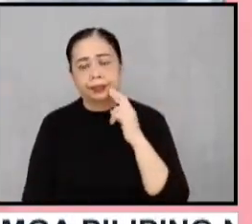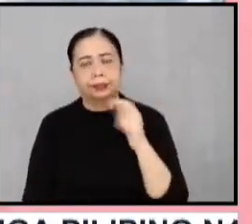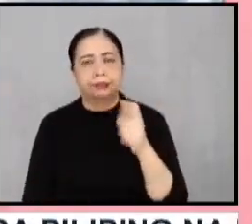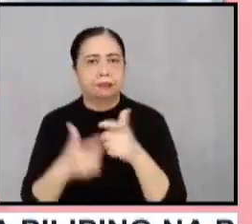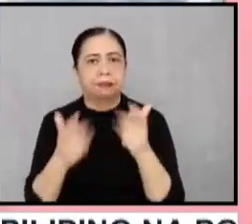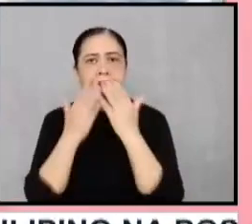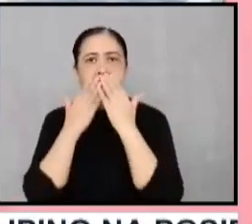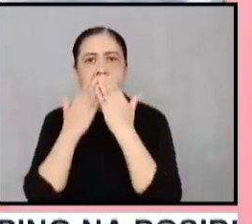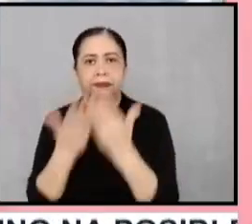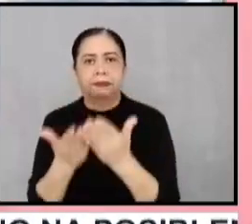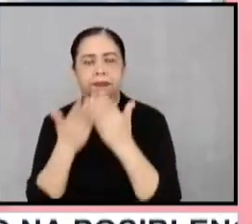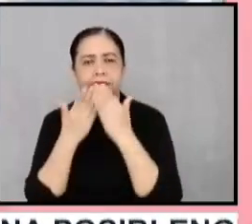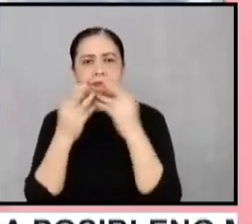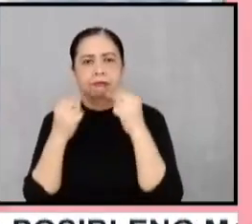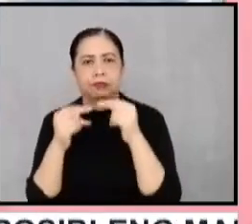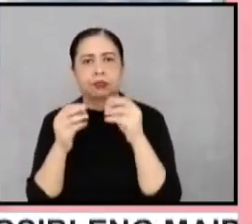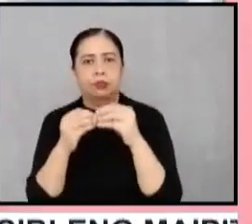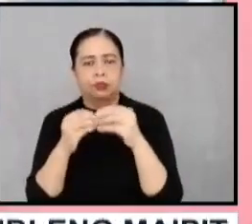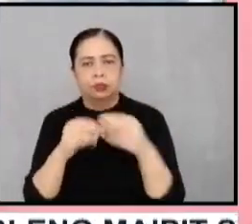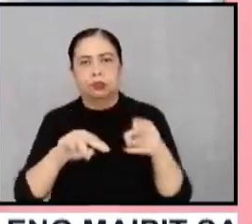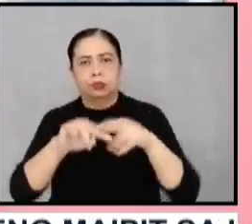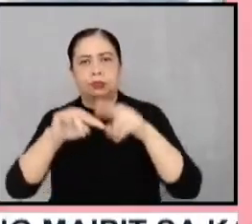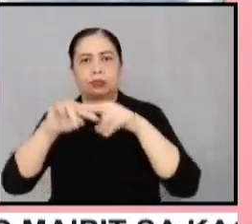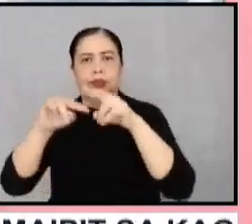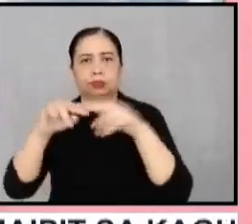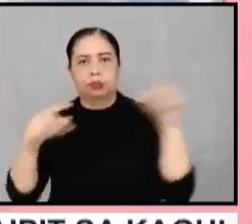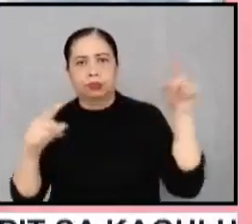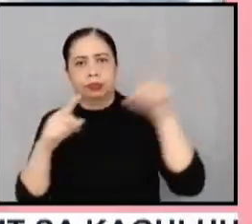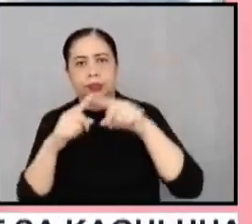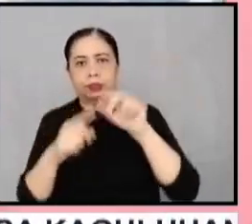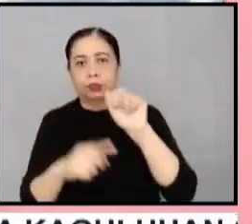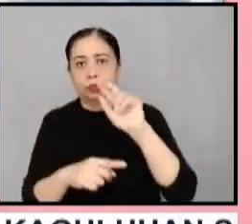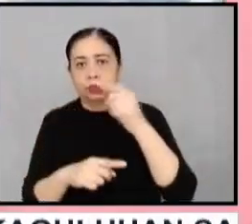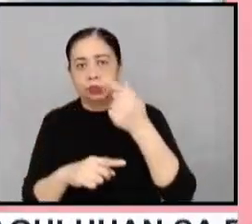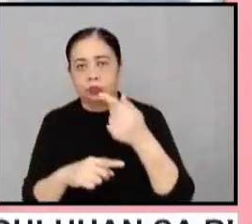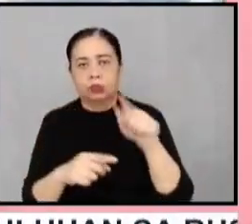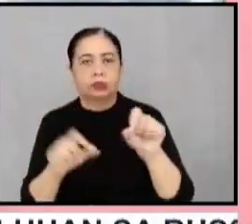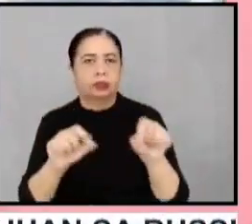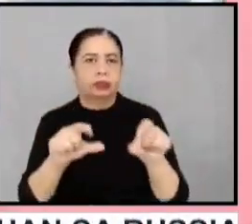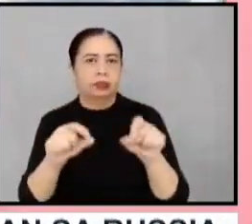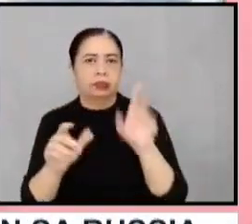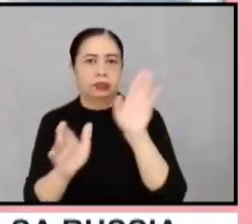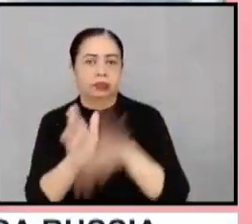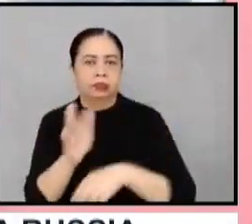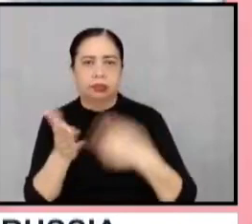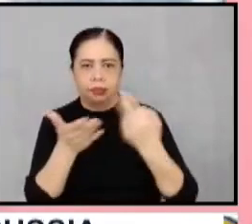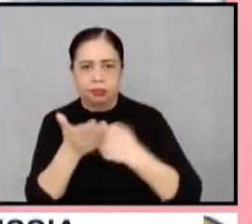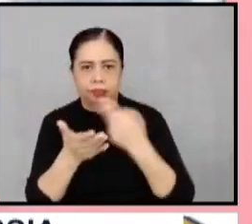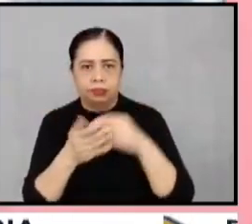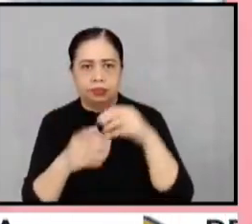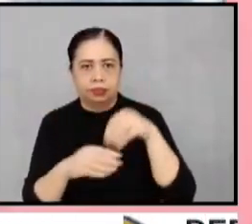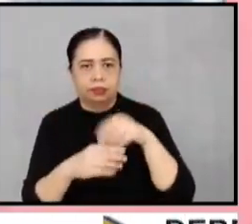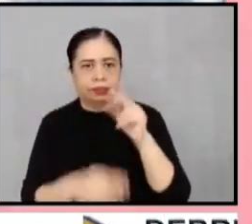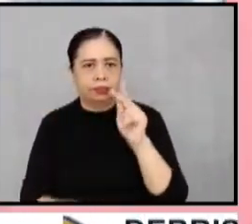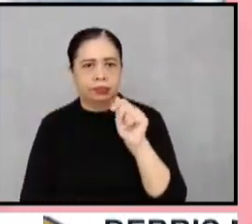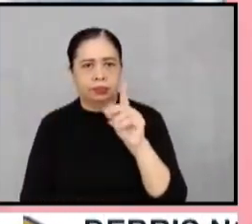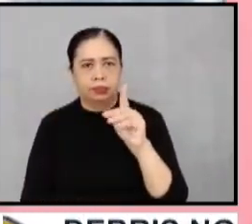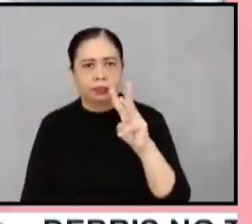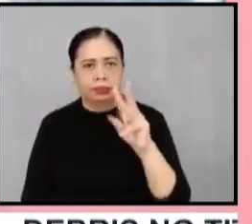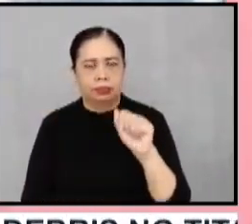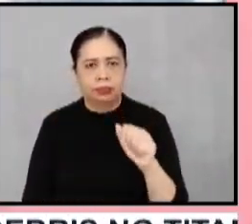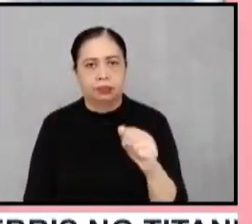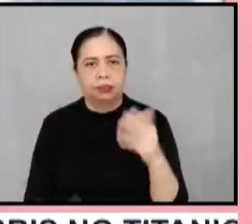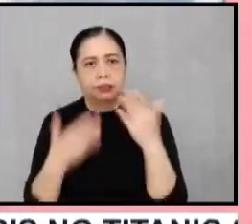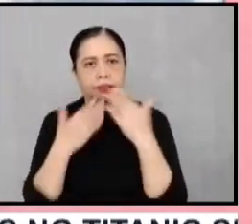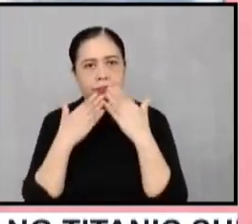sa balitang palalawigin pa ng hanggang Agosto ang pagbibenta ng murang bigas sa Kadiwa. Maraming